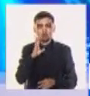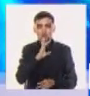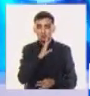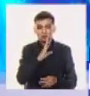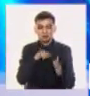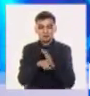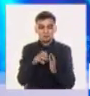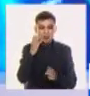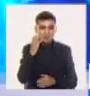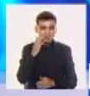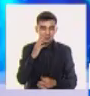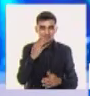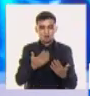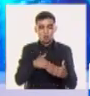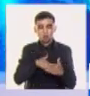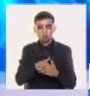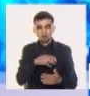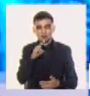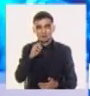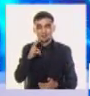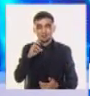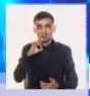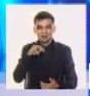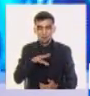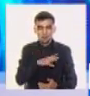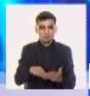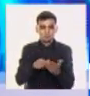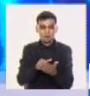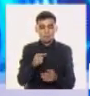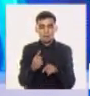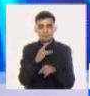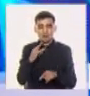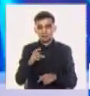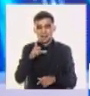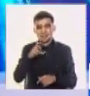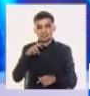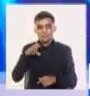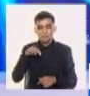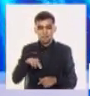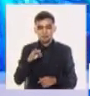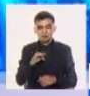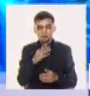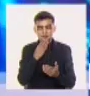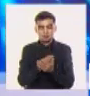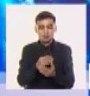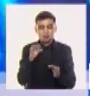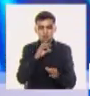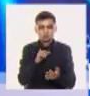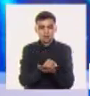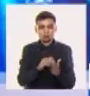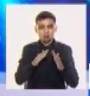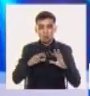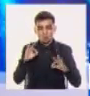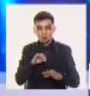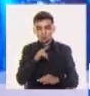находящиеся в декретном отпуске, которые в прошлый раз в период ЧП впервые заплатили ЕСП, подтвердив свою неформальную занятость, они тоже в этот